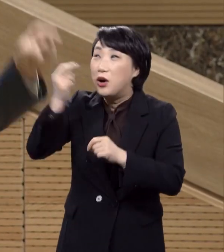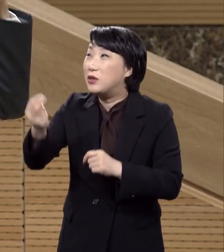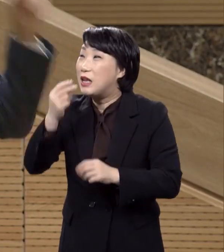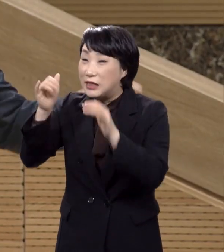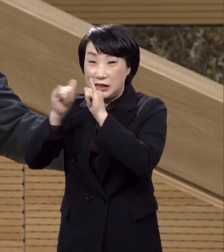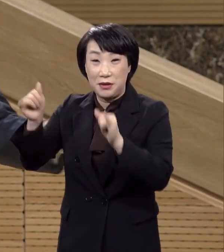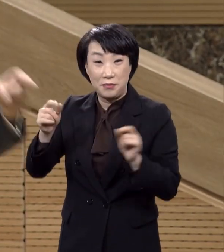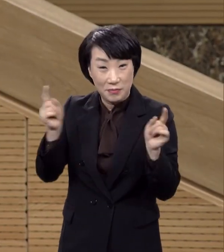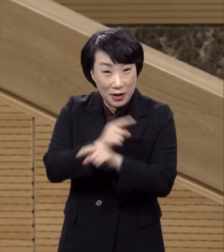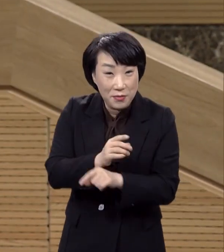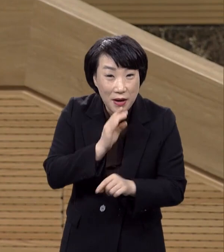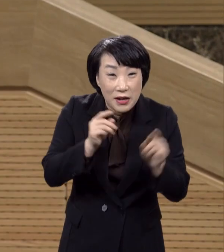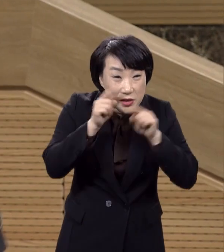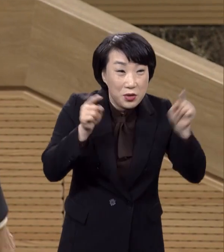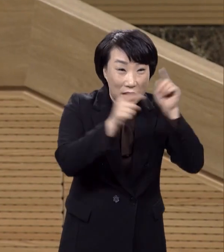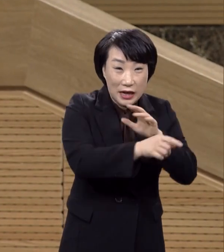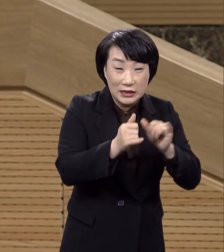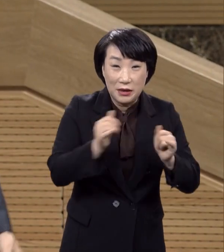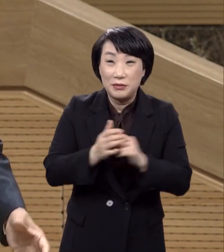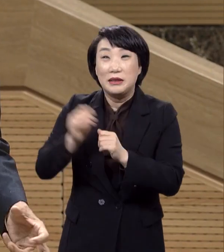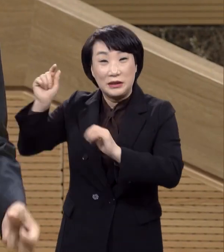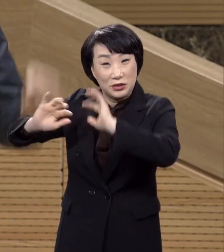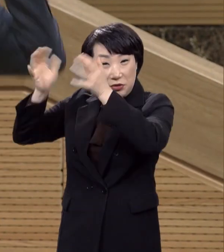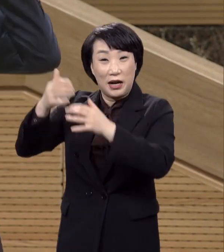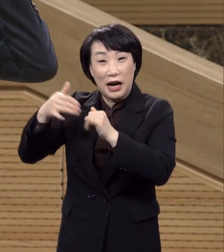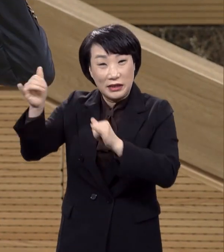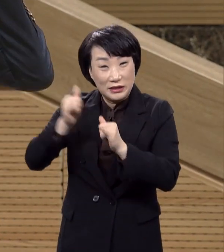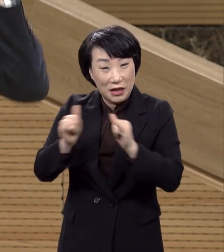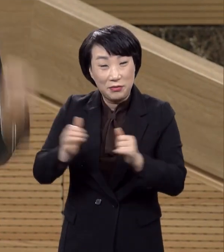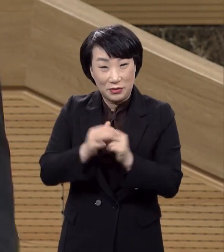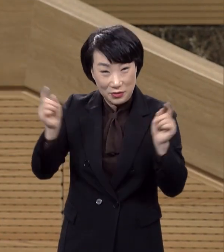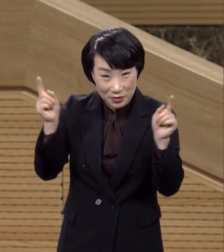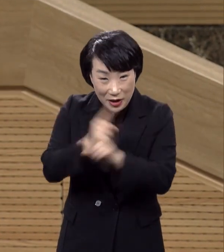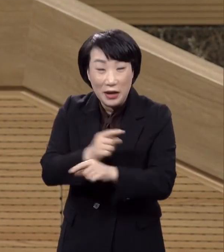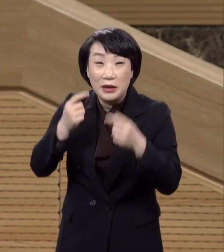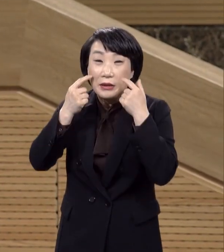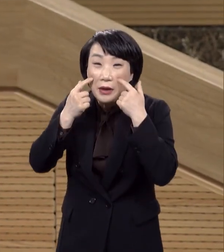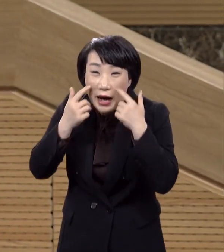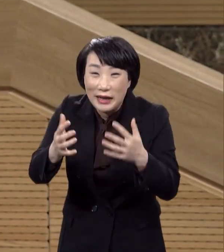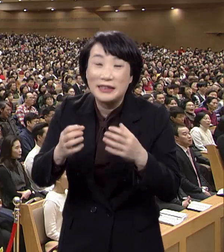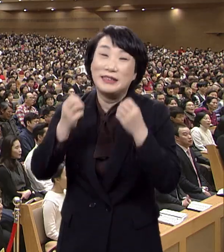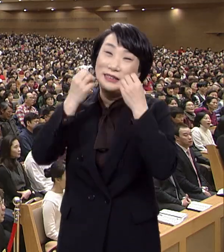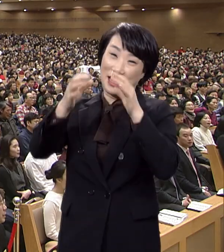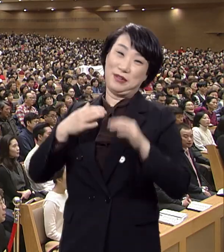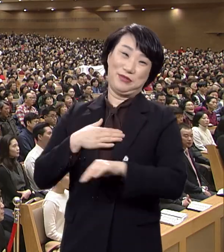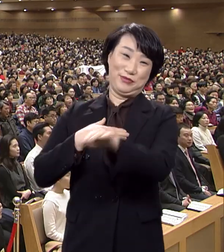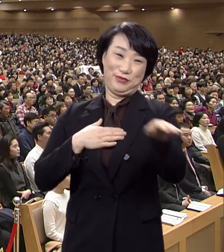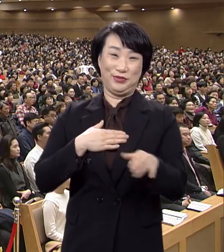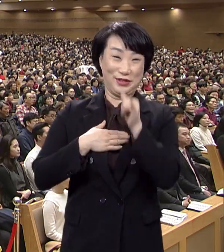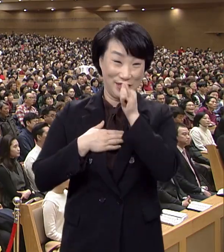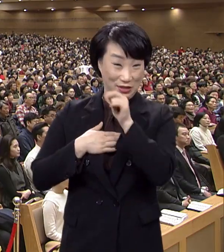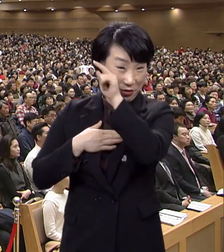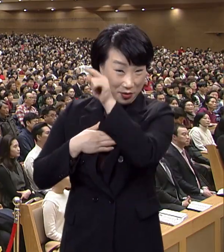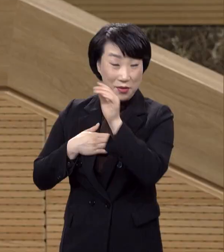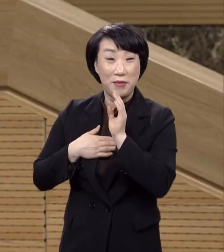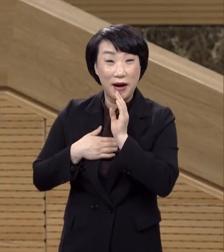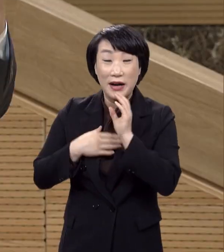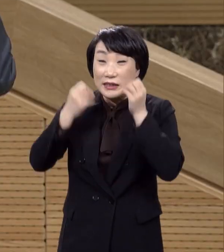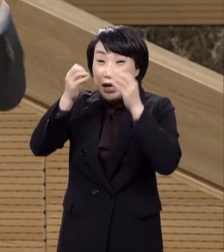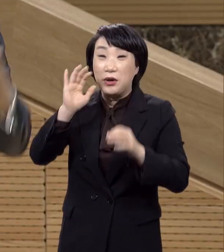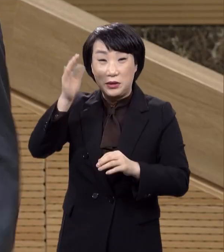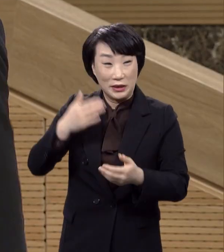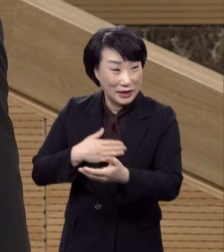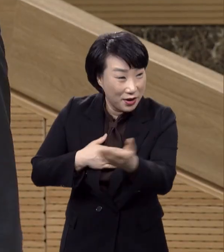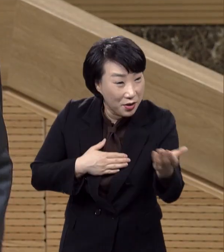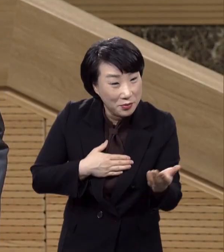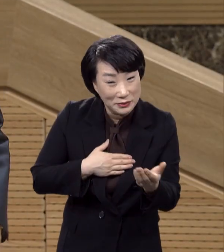자로, 지옥 갈 자가 천국 갈 자로, 우리는 반드시 새 것이 있다 이 말입니다. 그 새 것이 되신